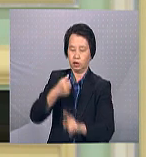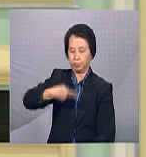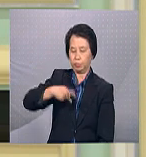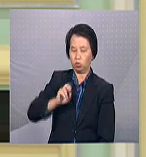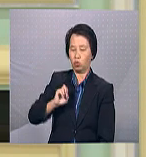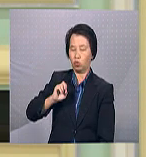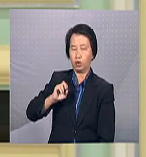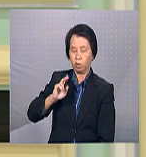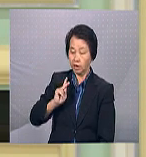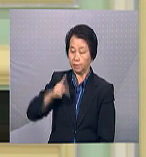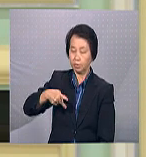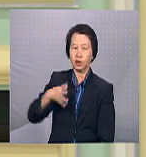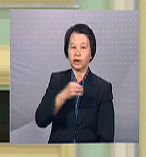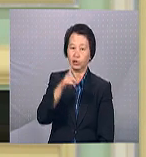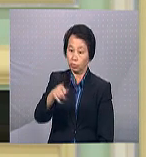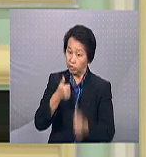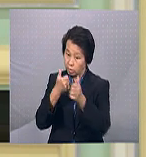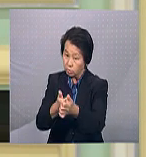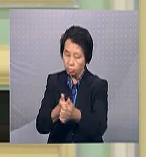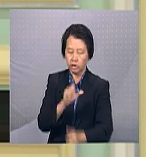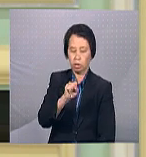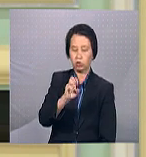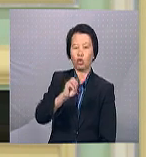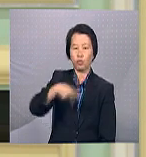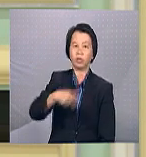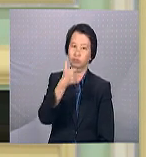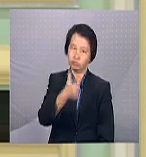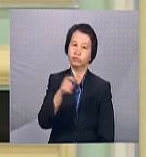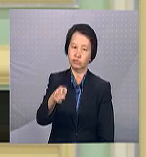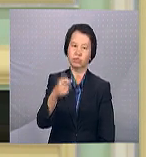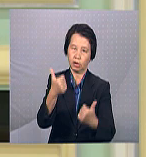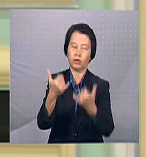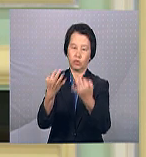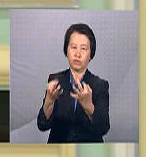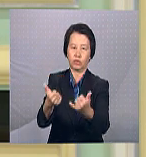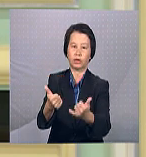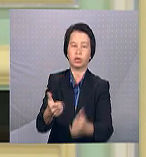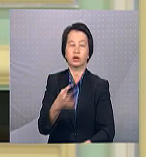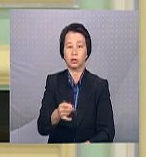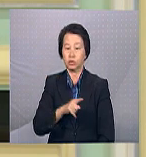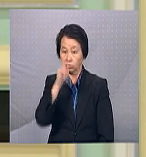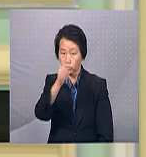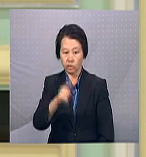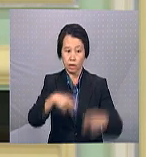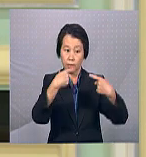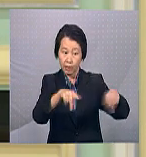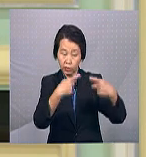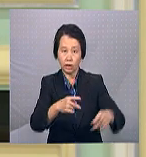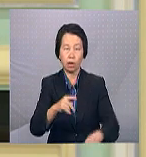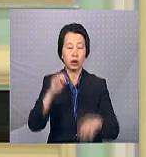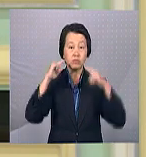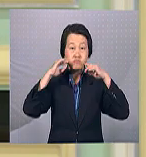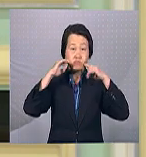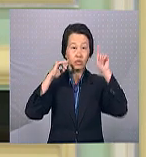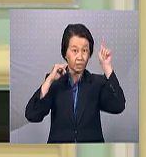yang dikeluarkan oleh pihak Kementerian Kesihatan dan juga pihak PDRM. Jadi kita akan memastikan Pasar Selayang juga